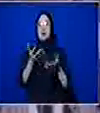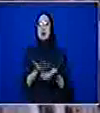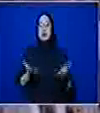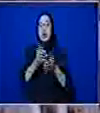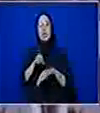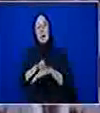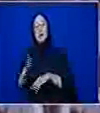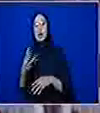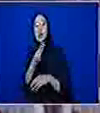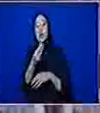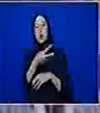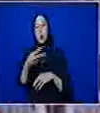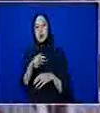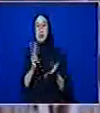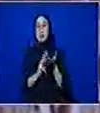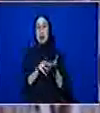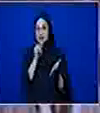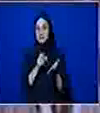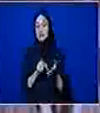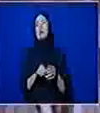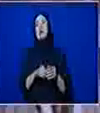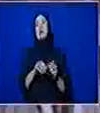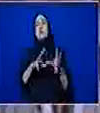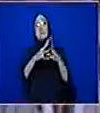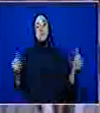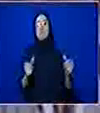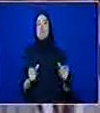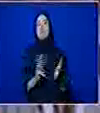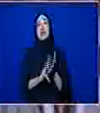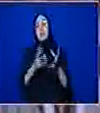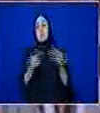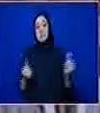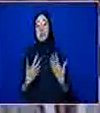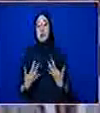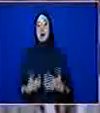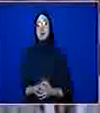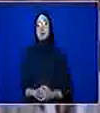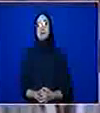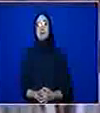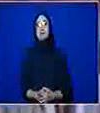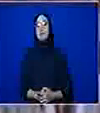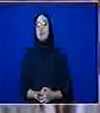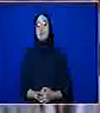Silakan Capres nomor urut 02 untuk menjawab, dan silakan langsung ditanggapi.